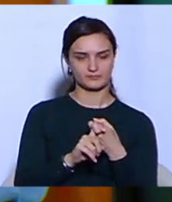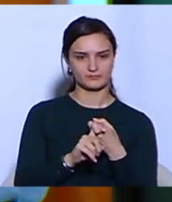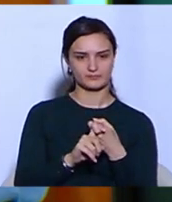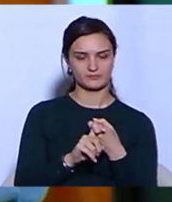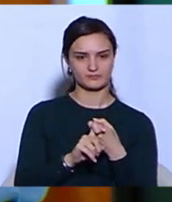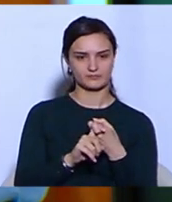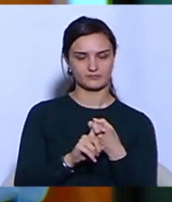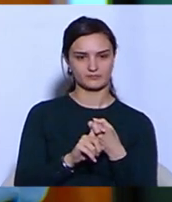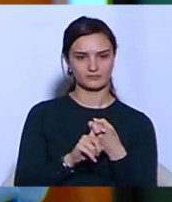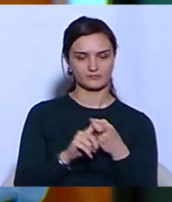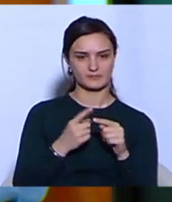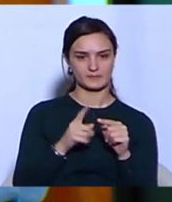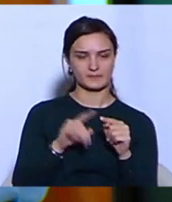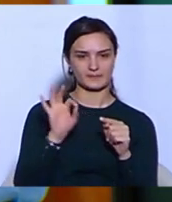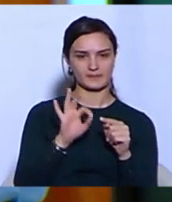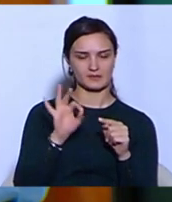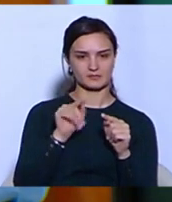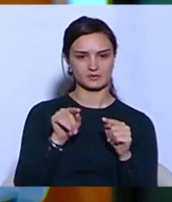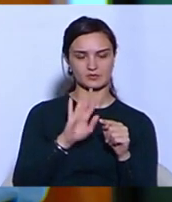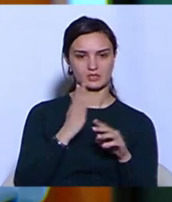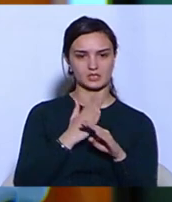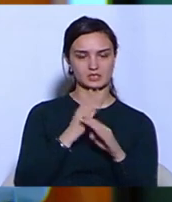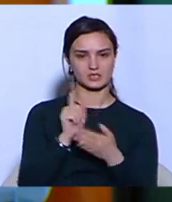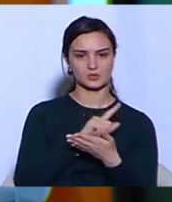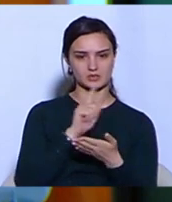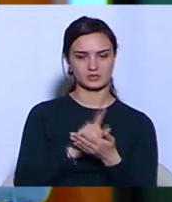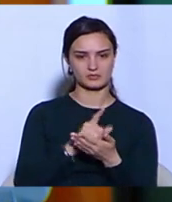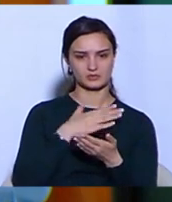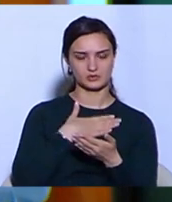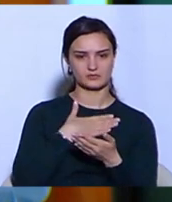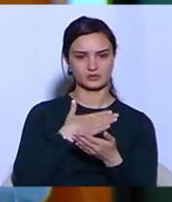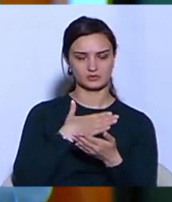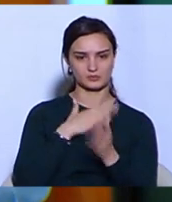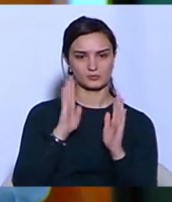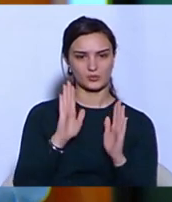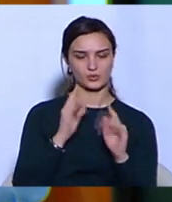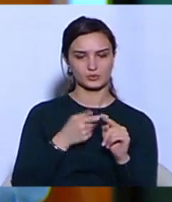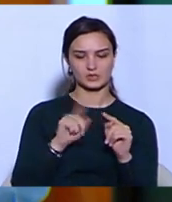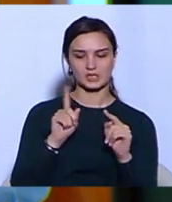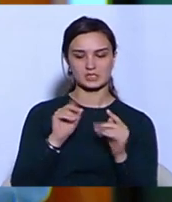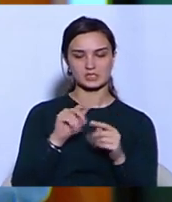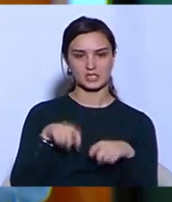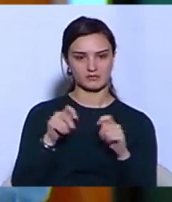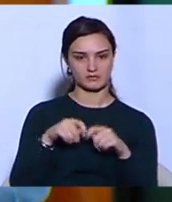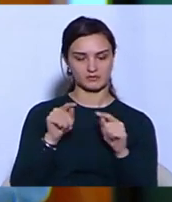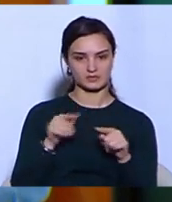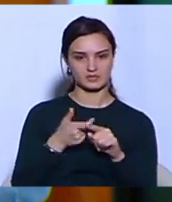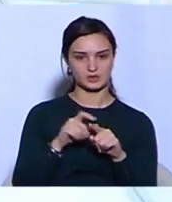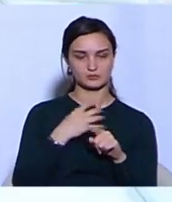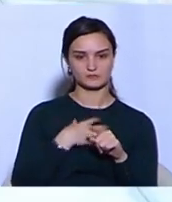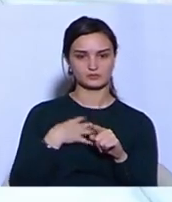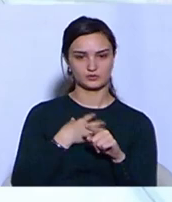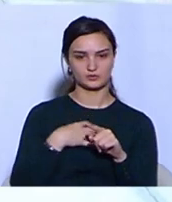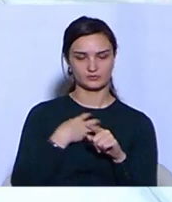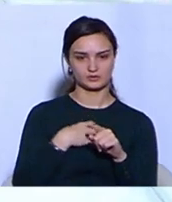ძალიან ერთმნიშვნელოვნად საუბრობენ იმაზე, რომ არ არის აუცილებელი ჩვენ ვორიენტირდეთ მხოლოდ დეფიციტზე. Ja, ძალიან მნიშვნელოვანია,